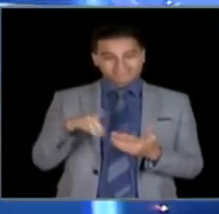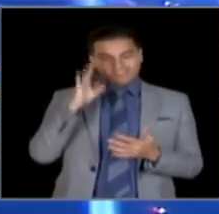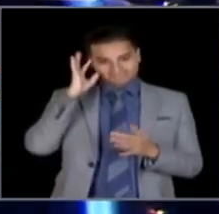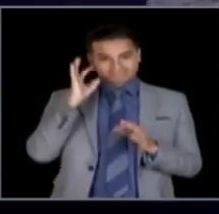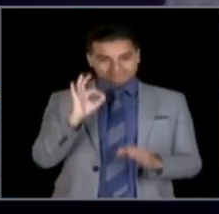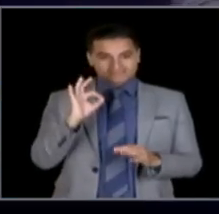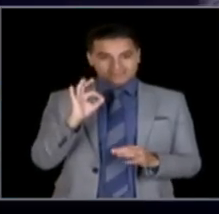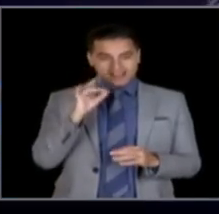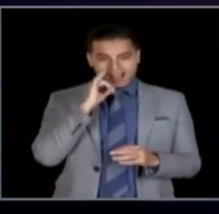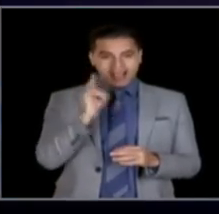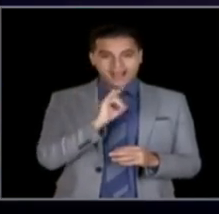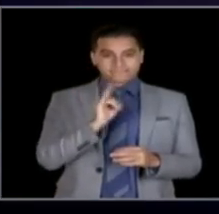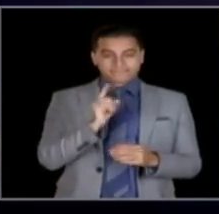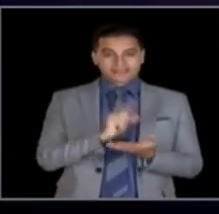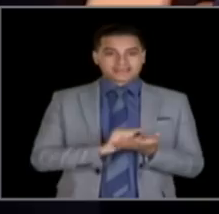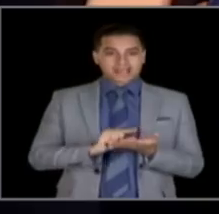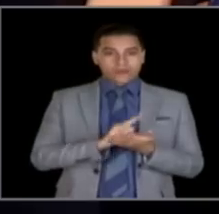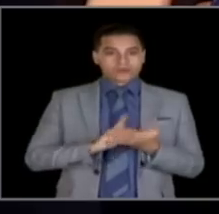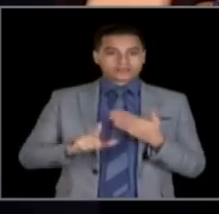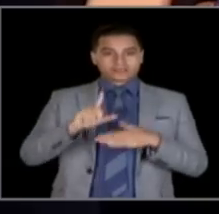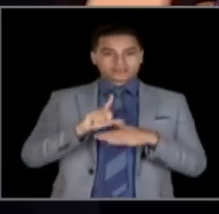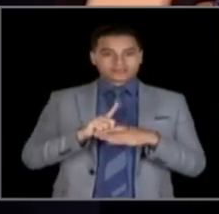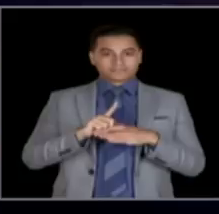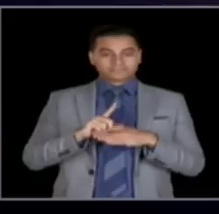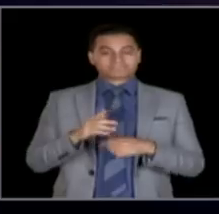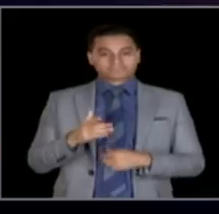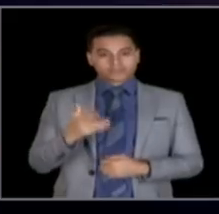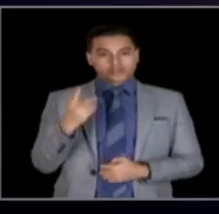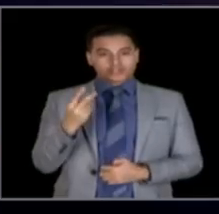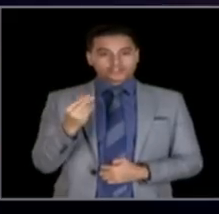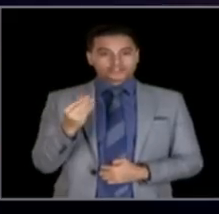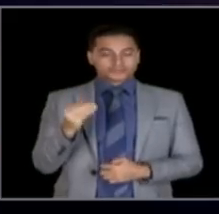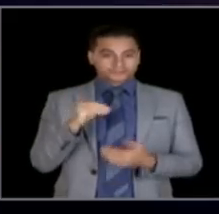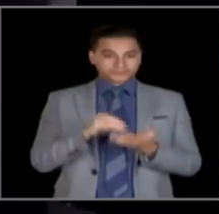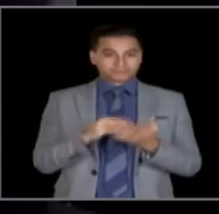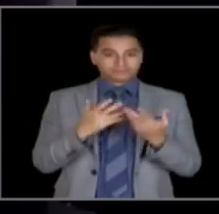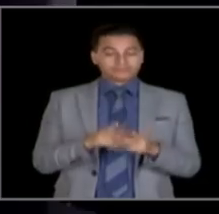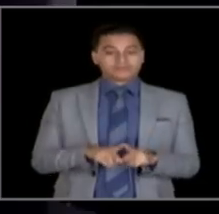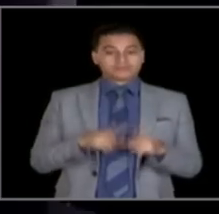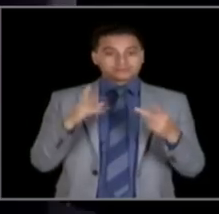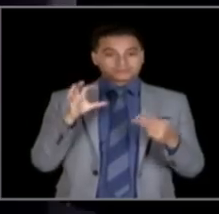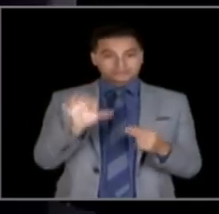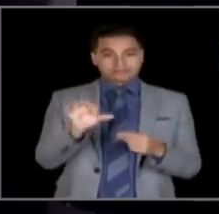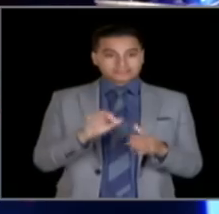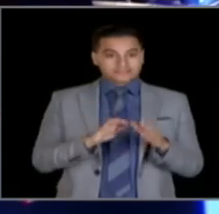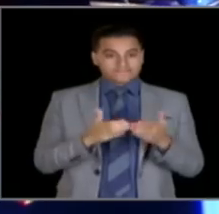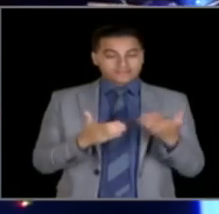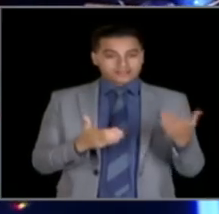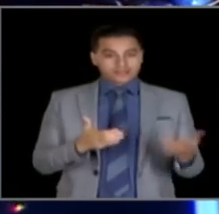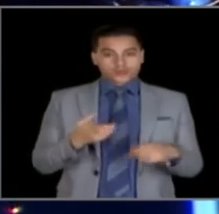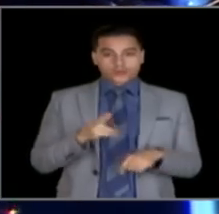برافو عليك، برافو عليك عبد الرحمن. 20 نقطة، النتيجة اتغيرت 90